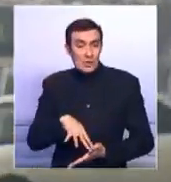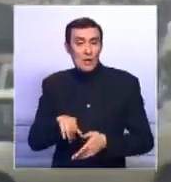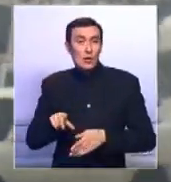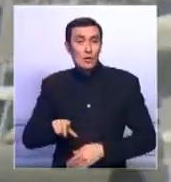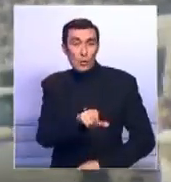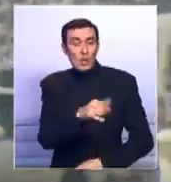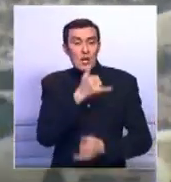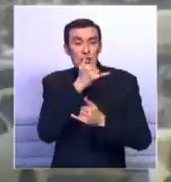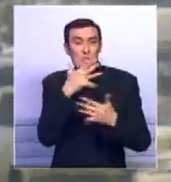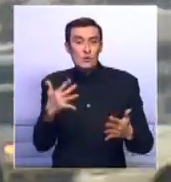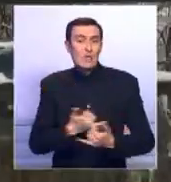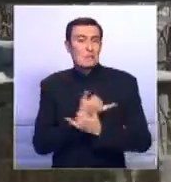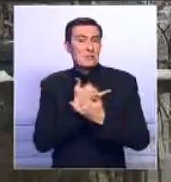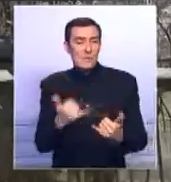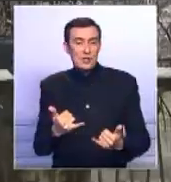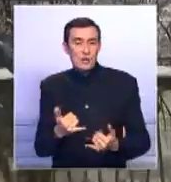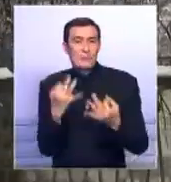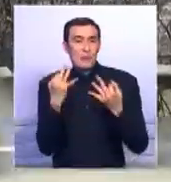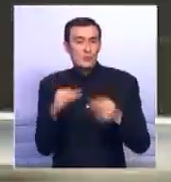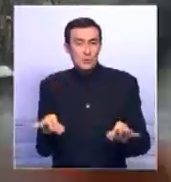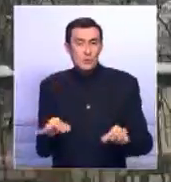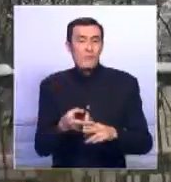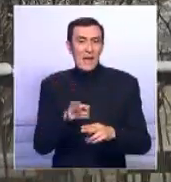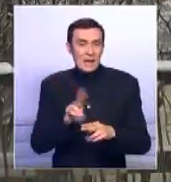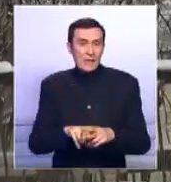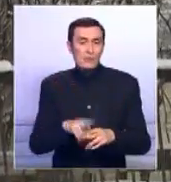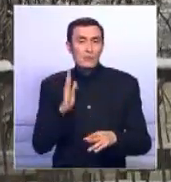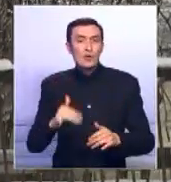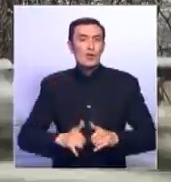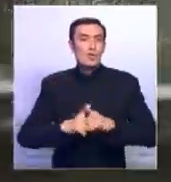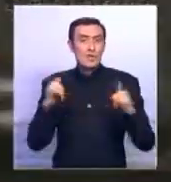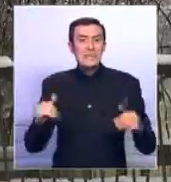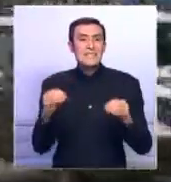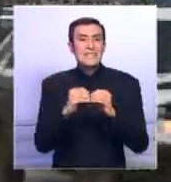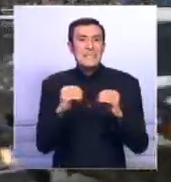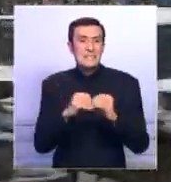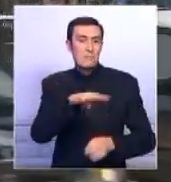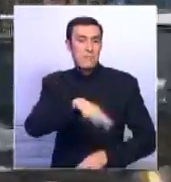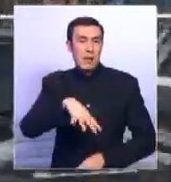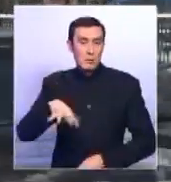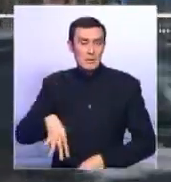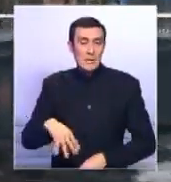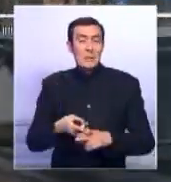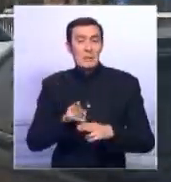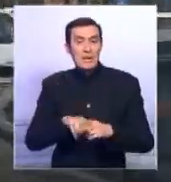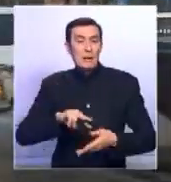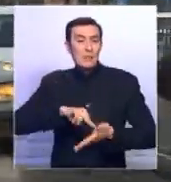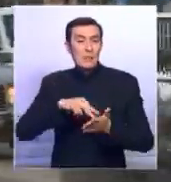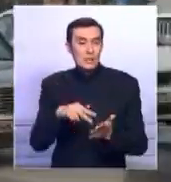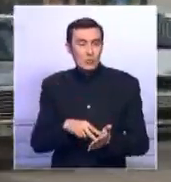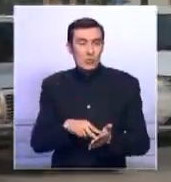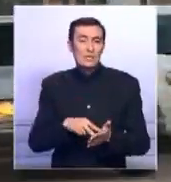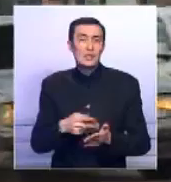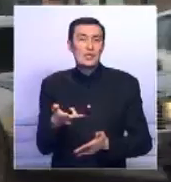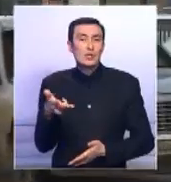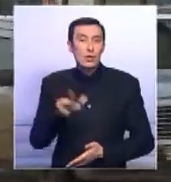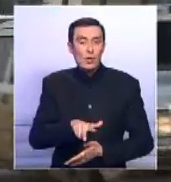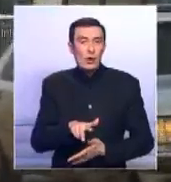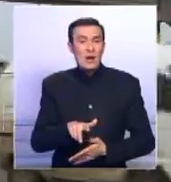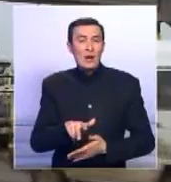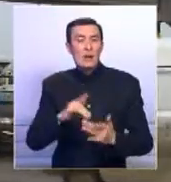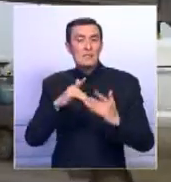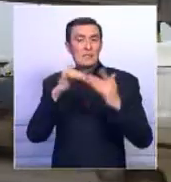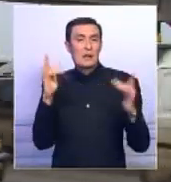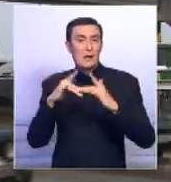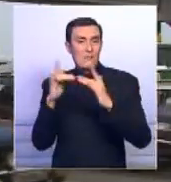дорога не в состоянии обеспечить пропускную способность, поэтому ее расширят до 10 полос. Кроме этого, планируется возведение 3